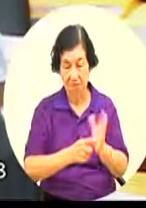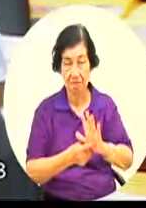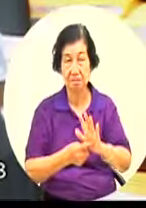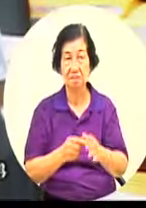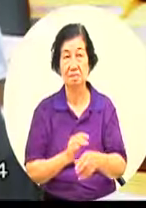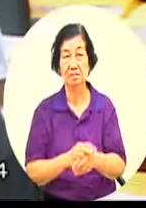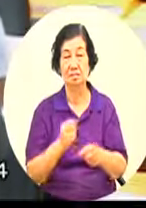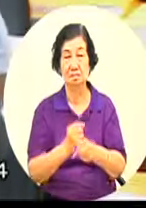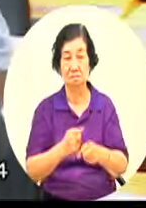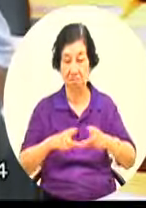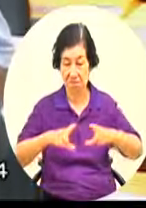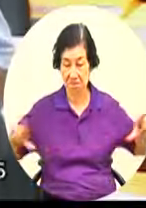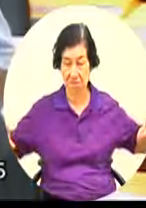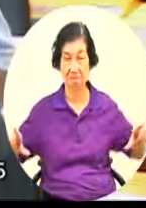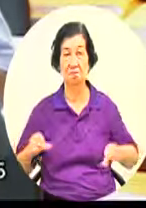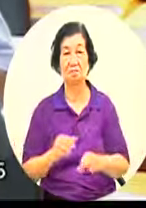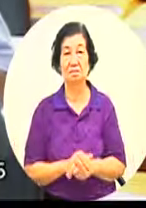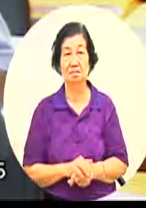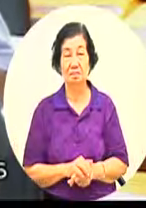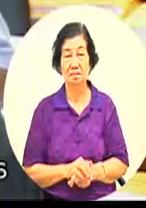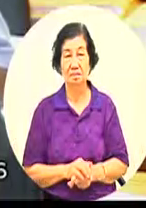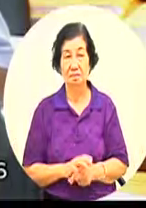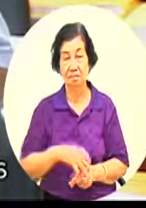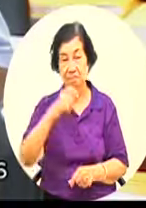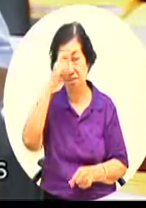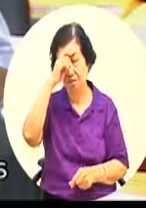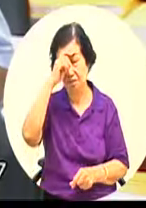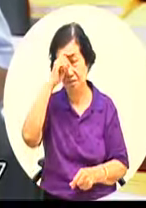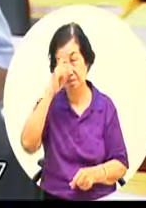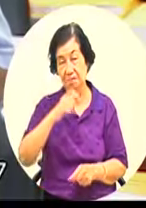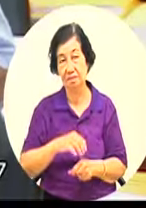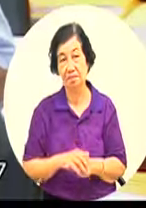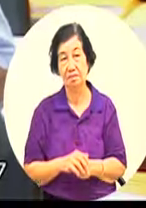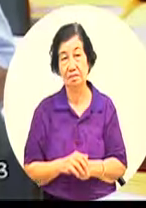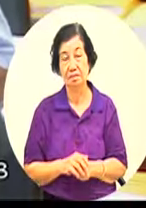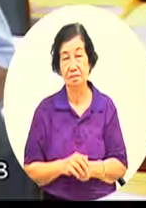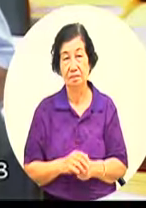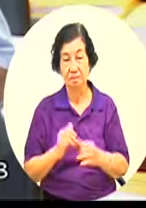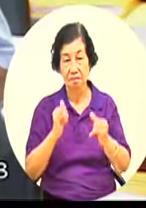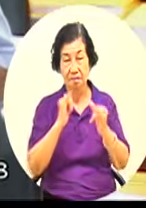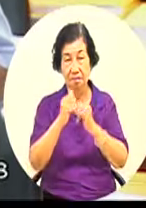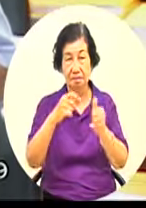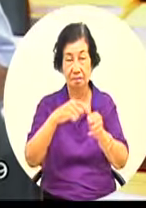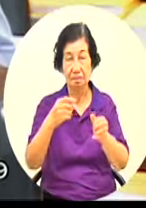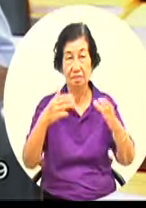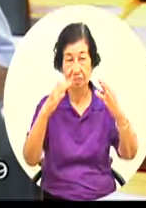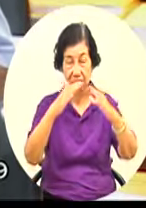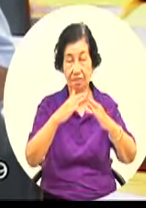啊。那我们其实还蛮期待，社教馆是一个很好的让你们去